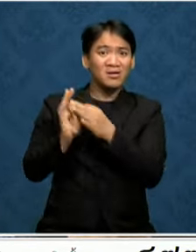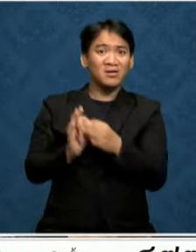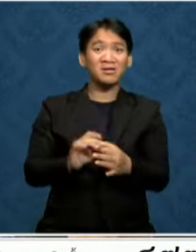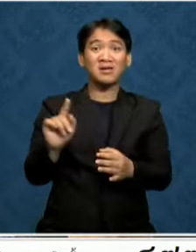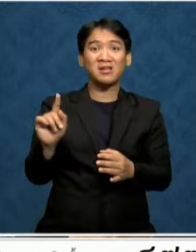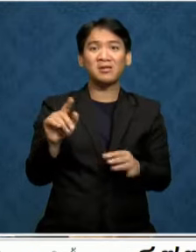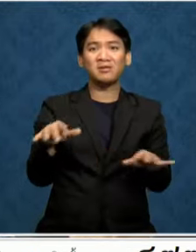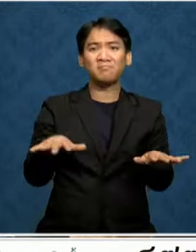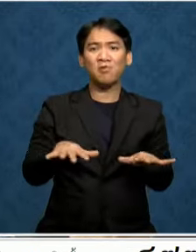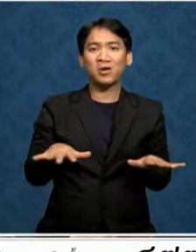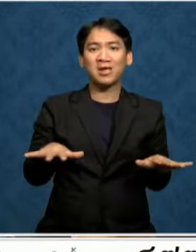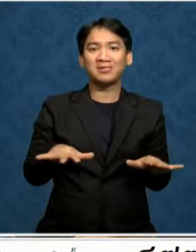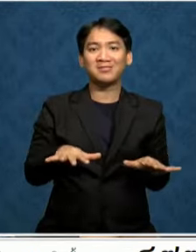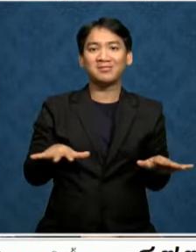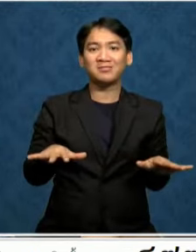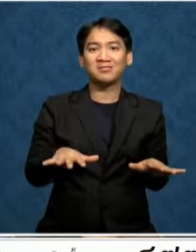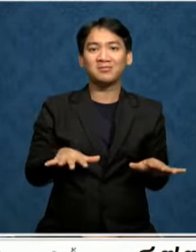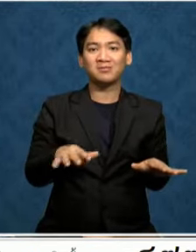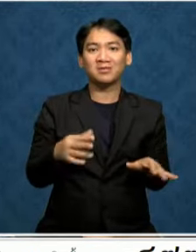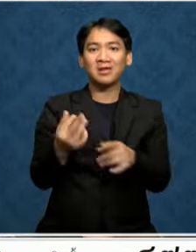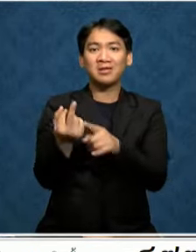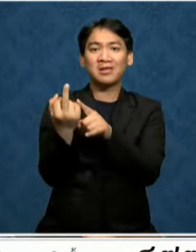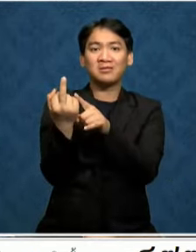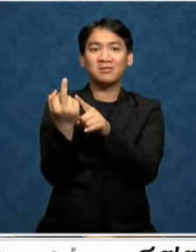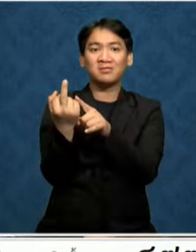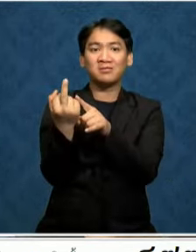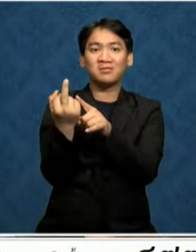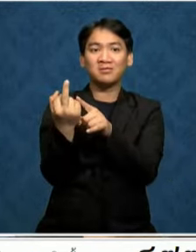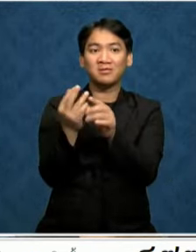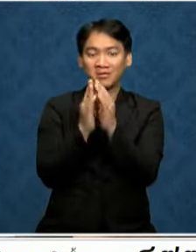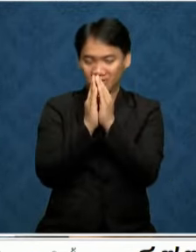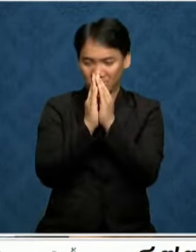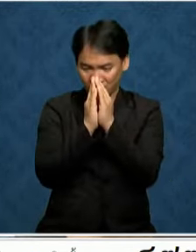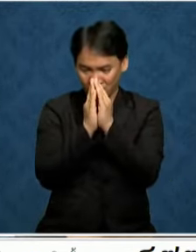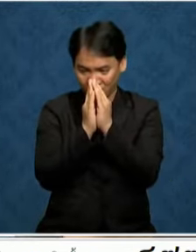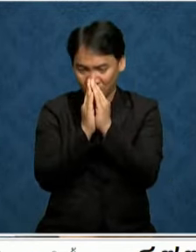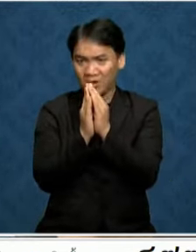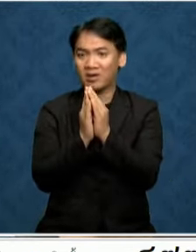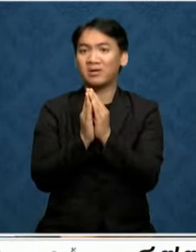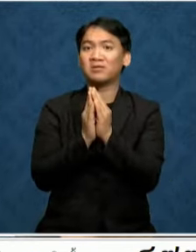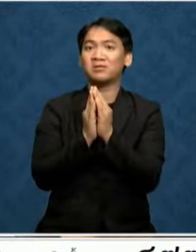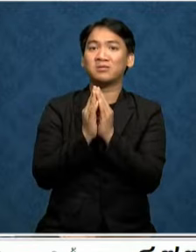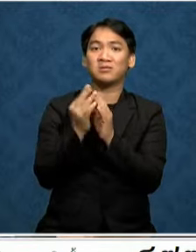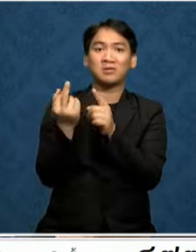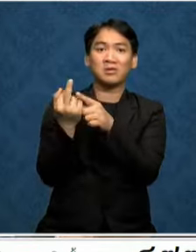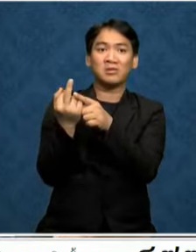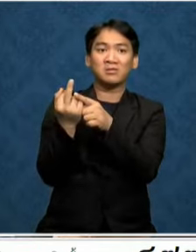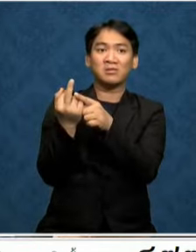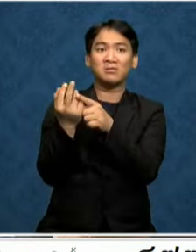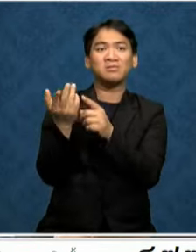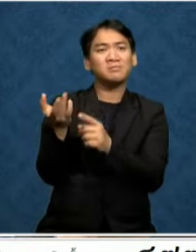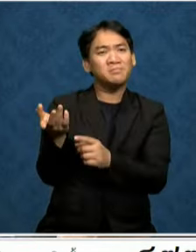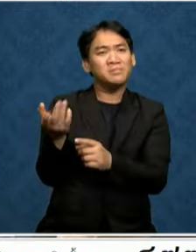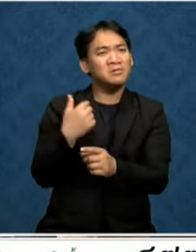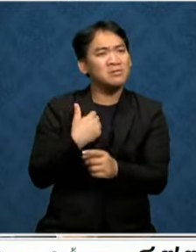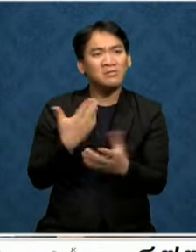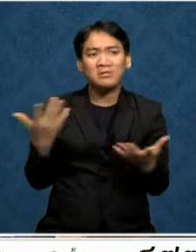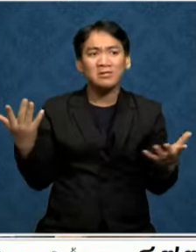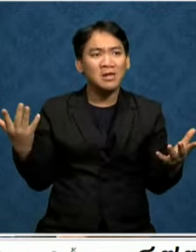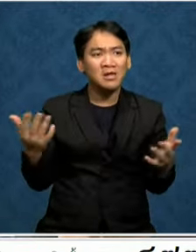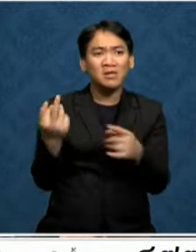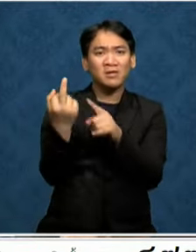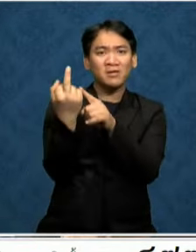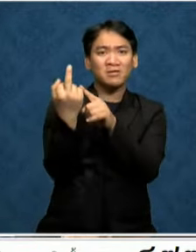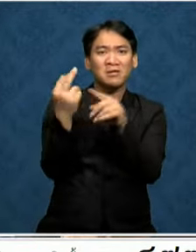กติครับเราบูชาสิ่งเหล่านี้ด้วยซ้ำใช่ไหมครับมันเป็นเรื่องปกติในการที่เป็นสถานะแห่งการสืบพันธุ์เนี่ยมันเป็น